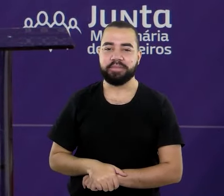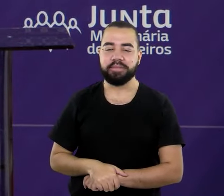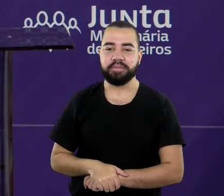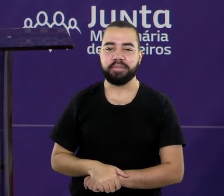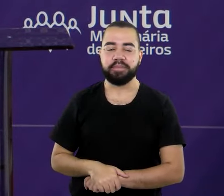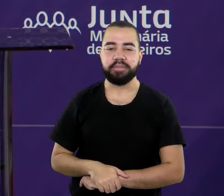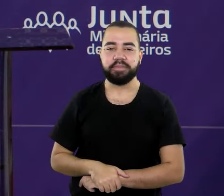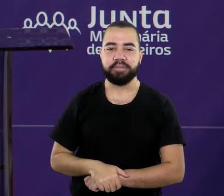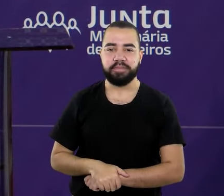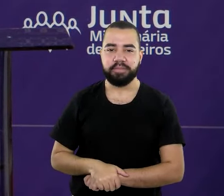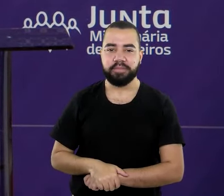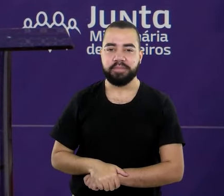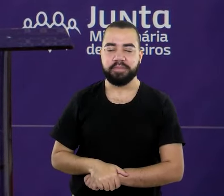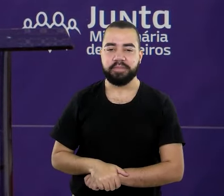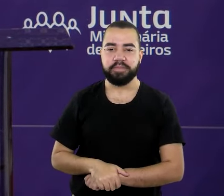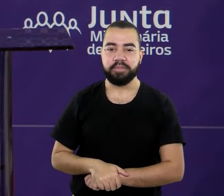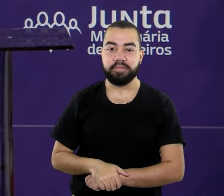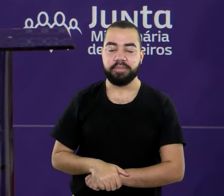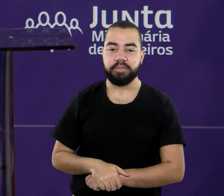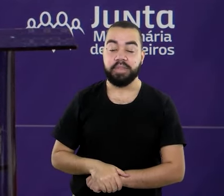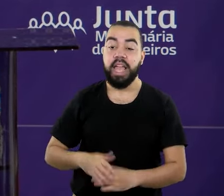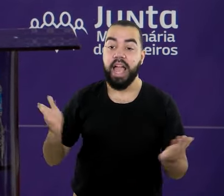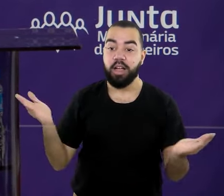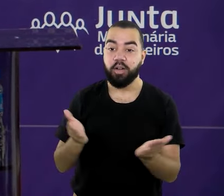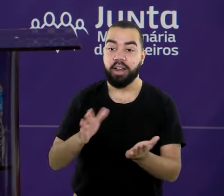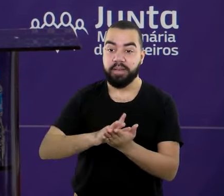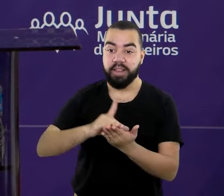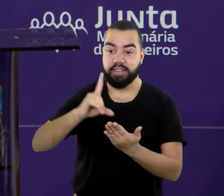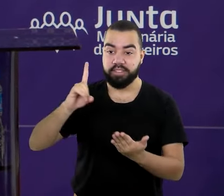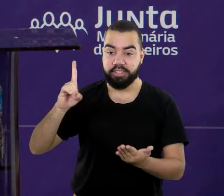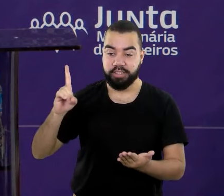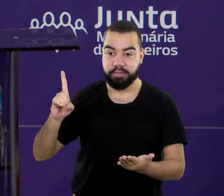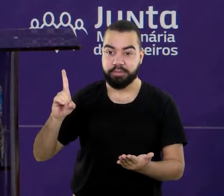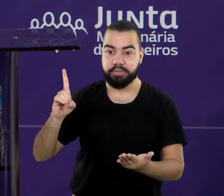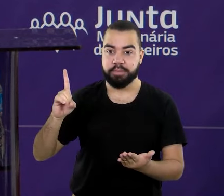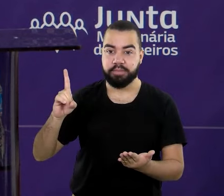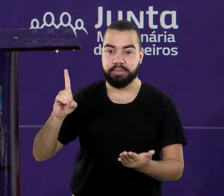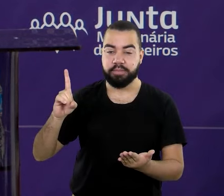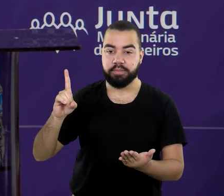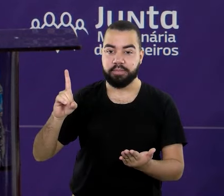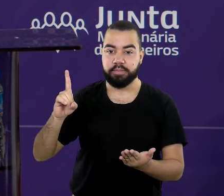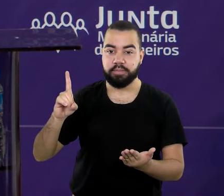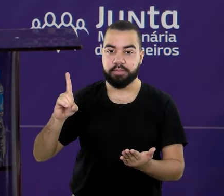하나님 말씀을 같이 한번 보시겠습니다. Vejamos a palavra de Deus.